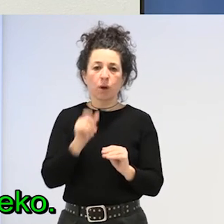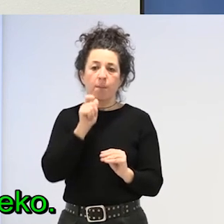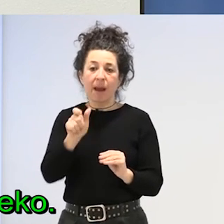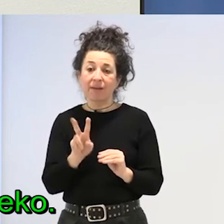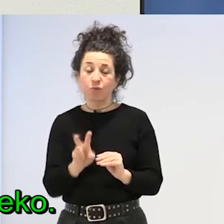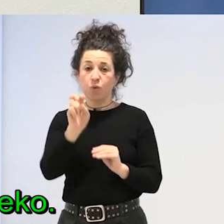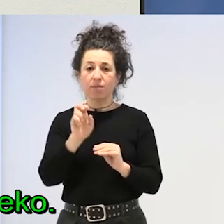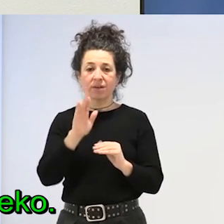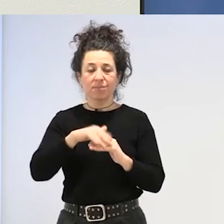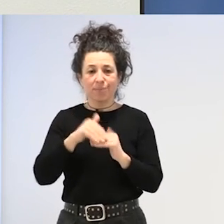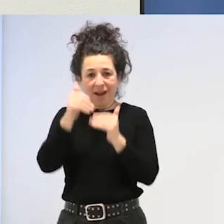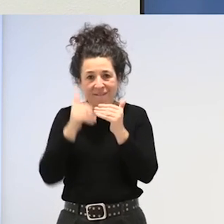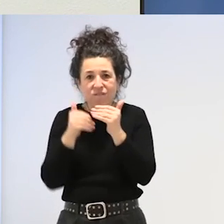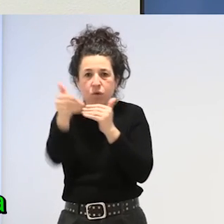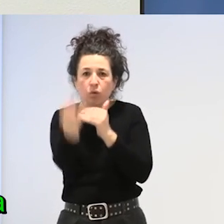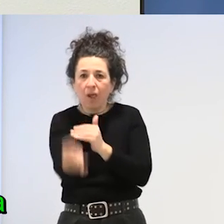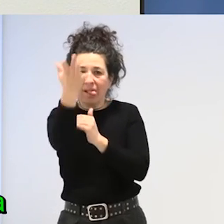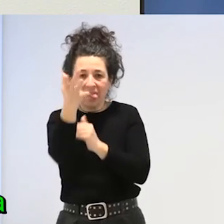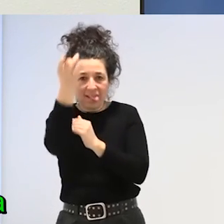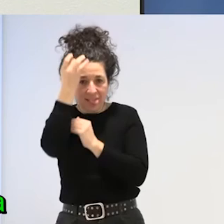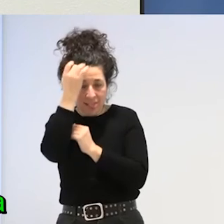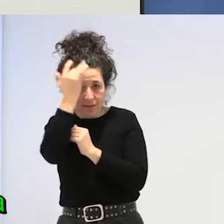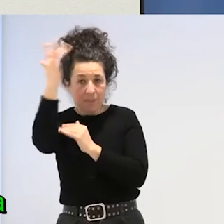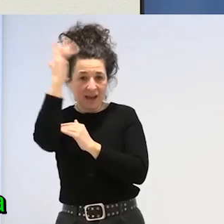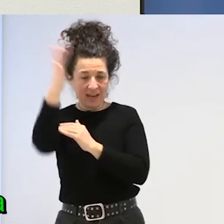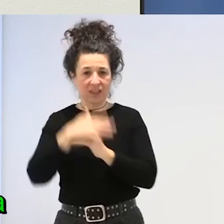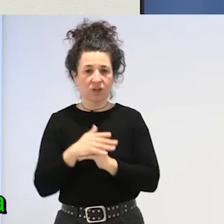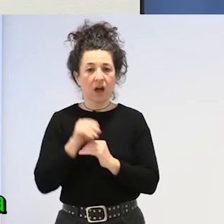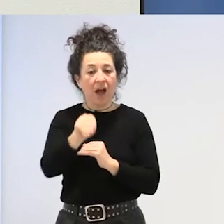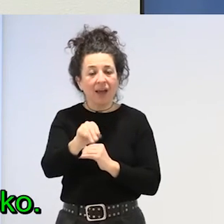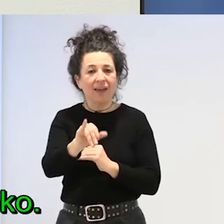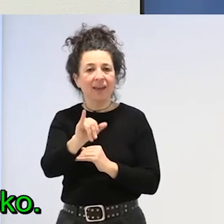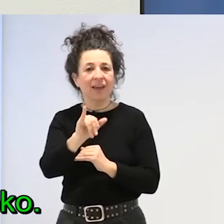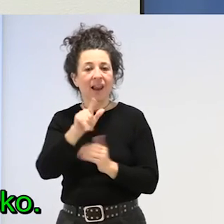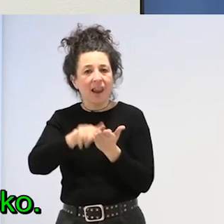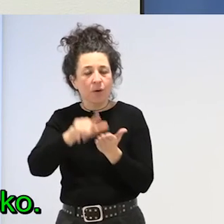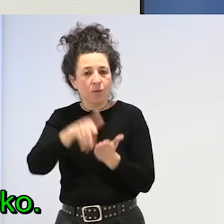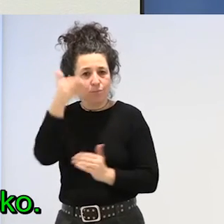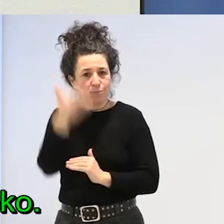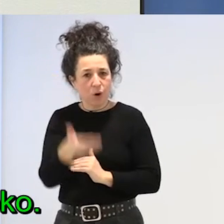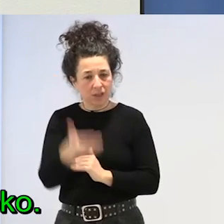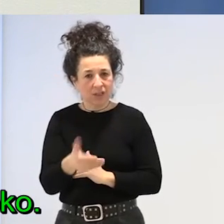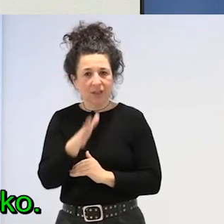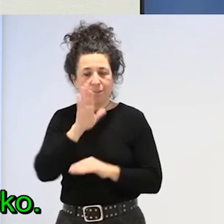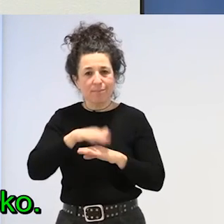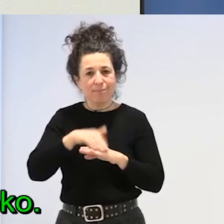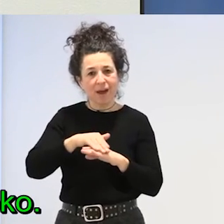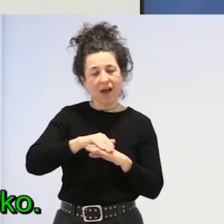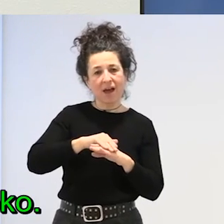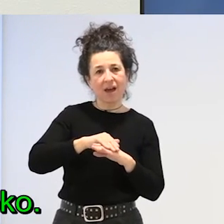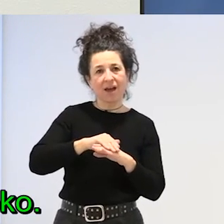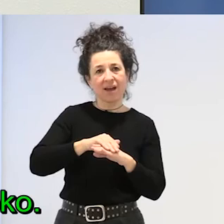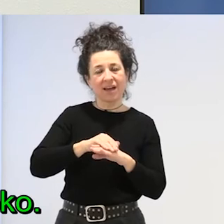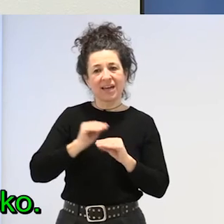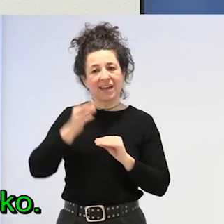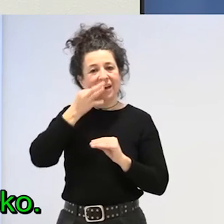irudikatutako etorkizun bat sortzeko, ez? Bertan hizkuntza oso importantea da, realitate hori beste hizkuntza